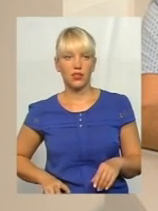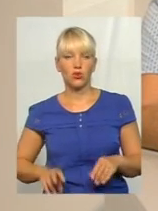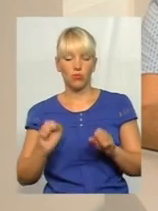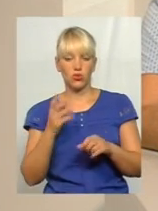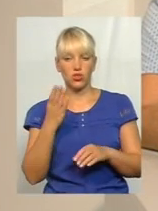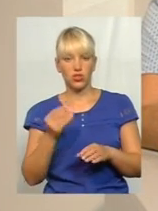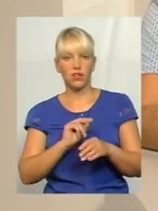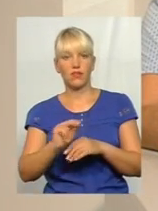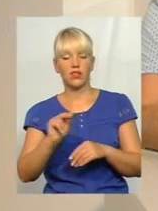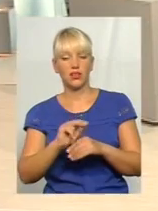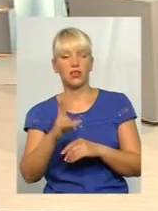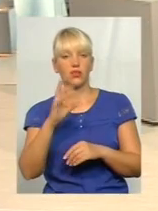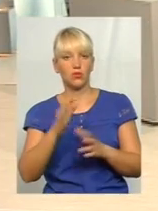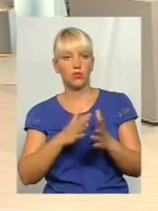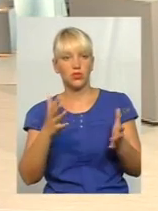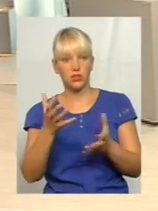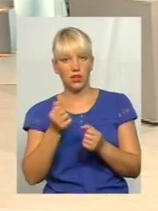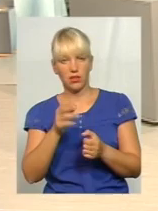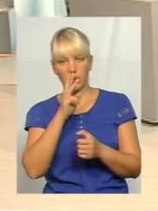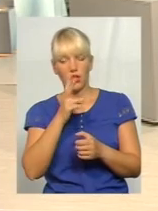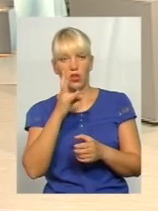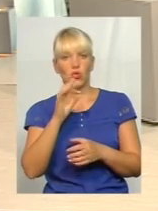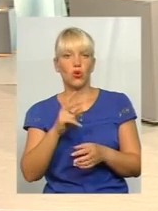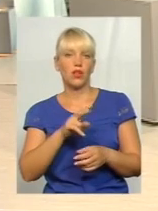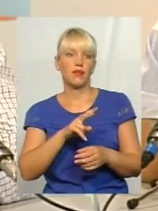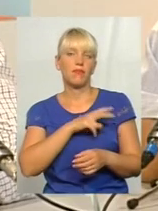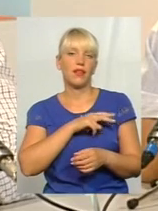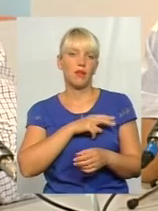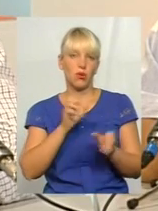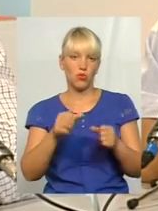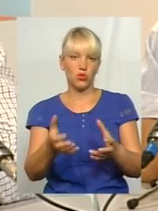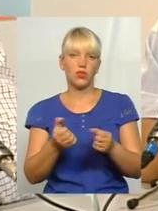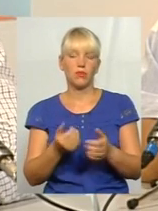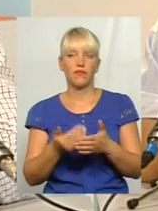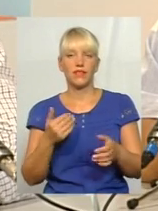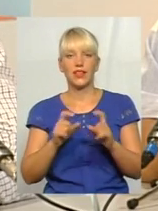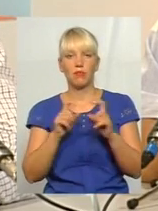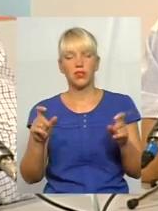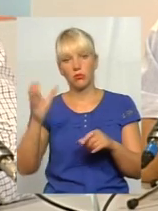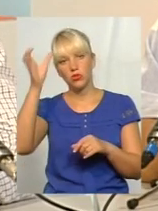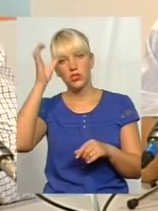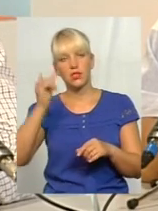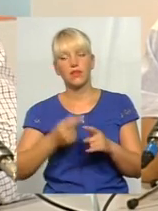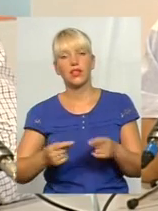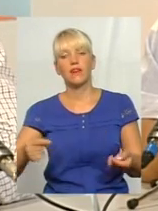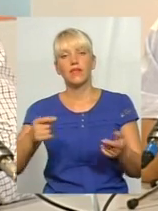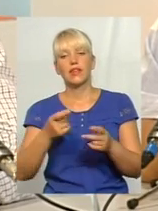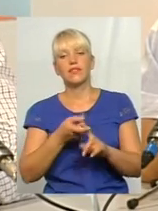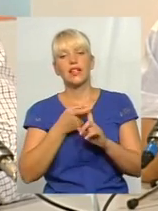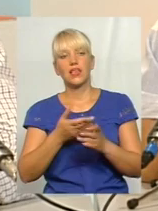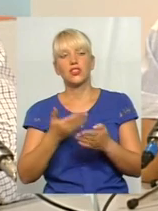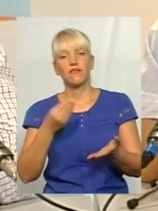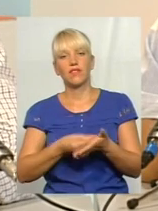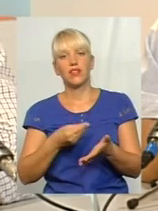але зверніть увагу єдине що директор може отримувати премію від Департаменту освіти і в залежності від фінансової